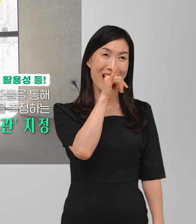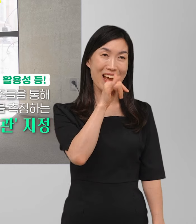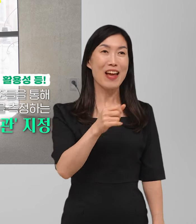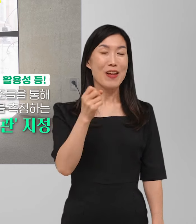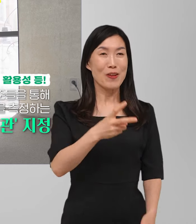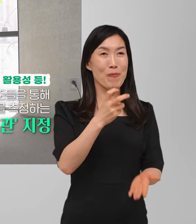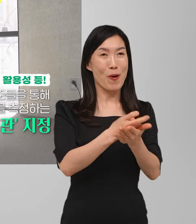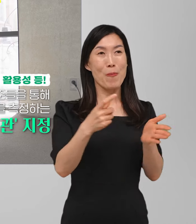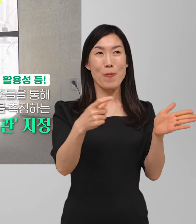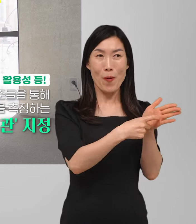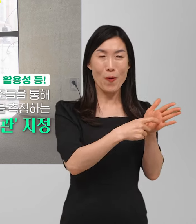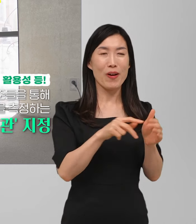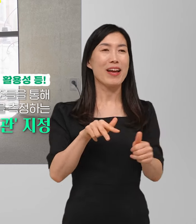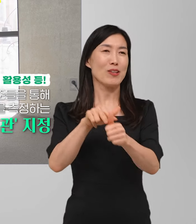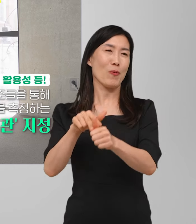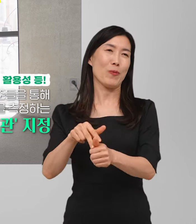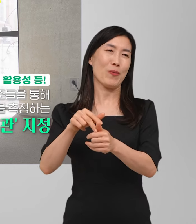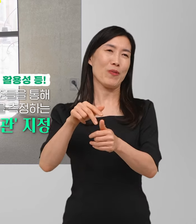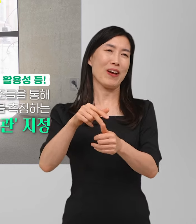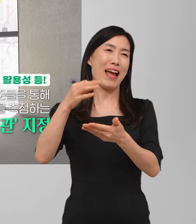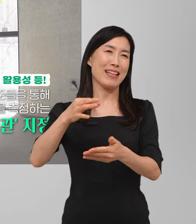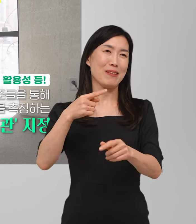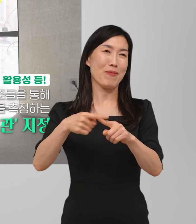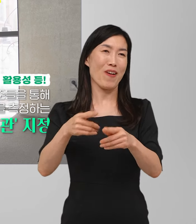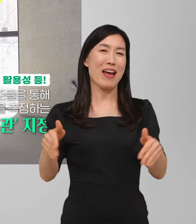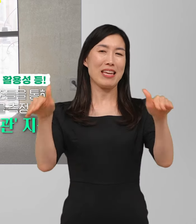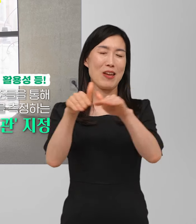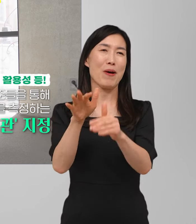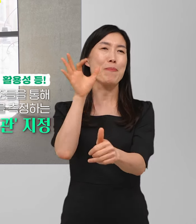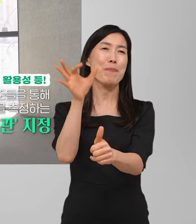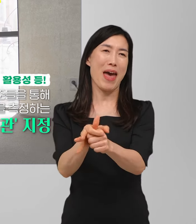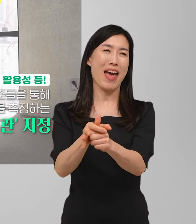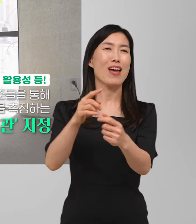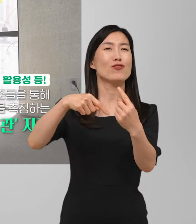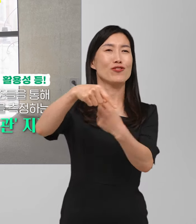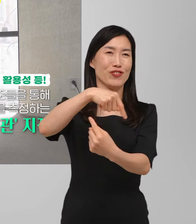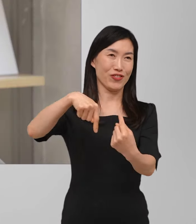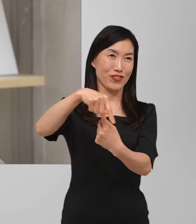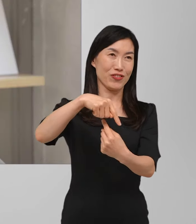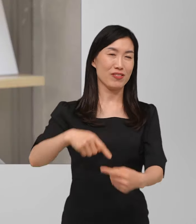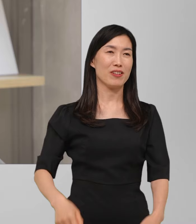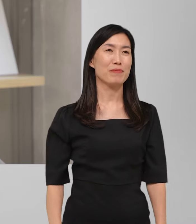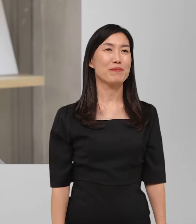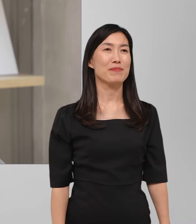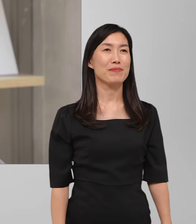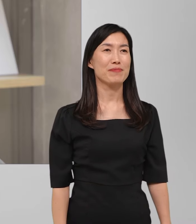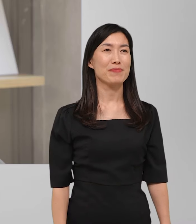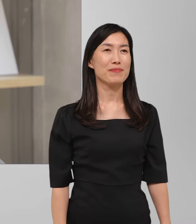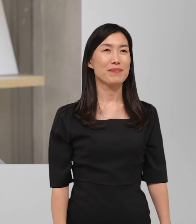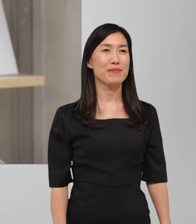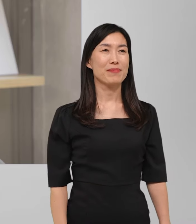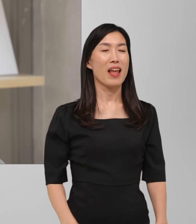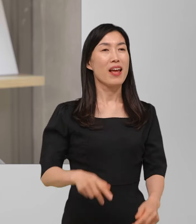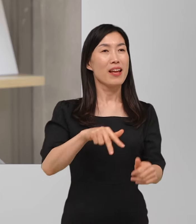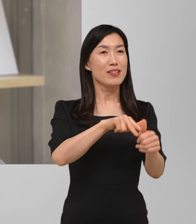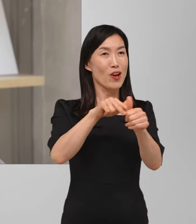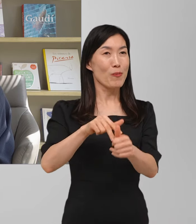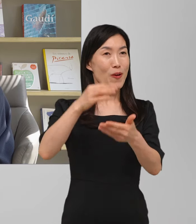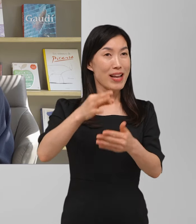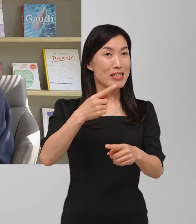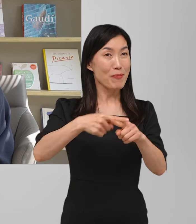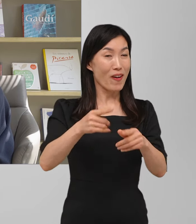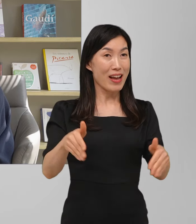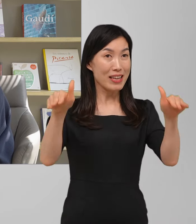데이터의 정확한 가치를 매겨주는 그런 가치 평가 기관을 지정해서 운영할 수 있도록 되어 있습니다. 그래서 가치 평가 기관이 가치 평가 기관을